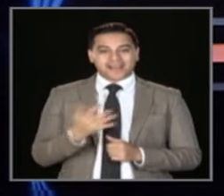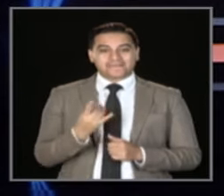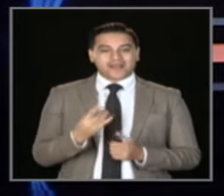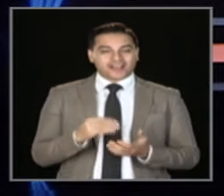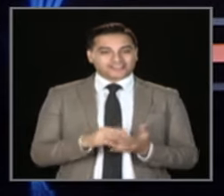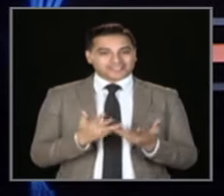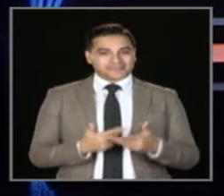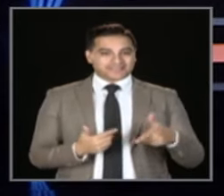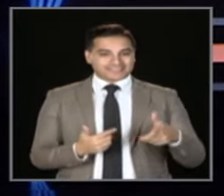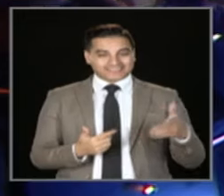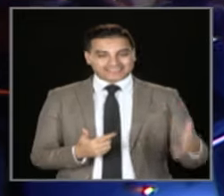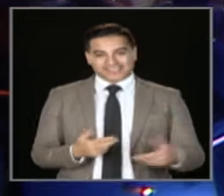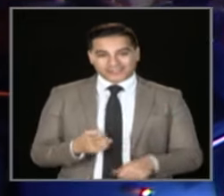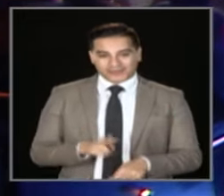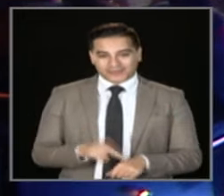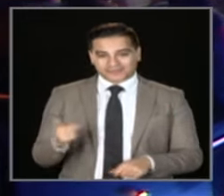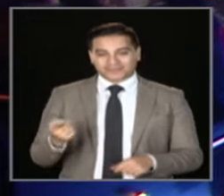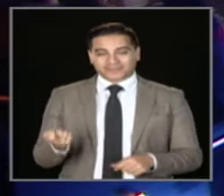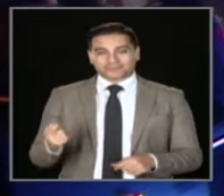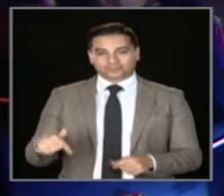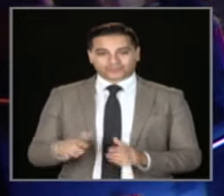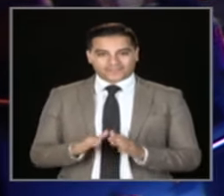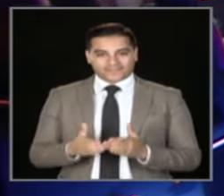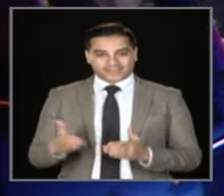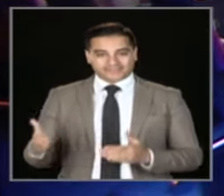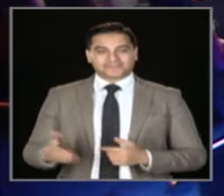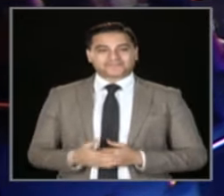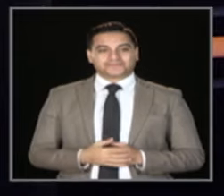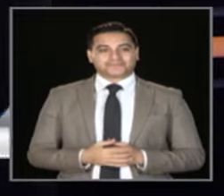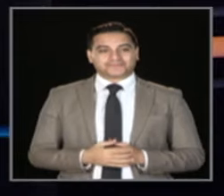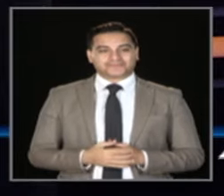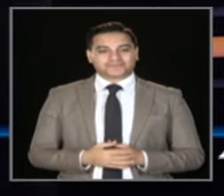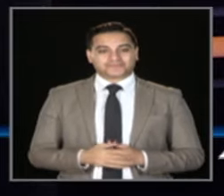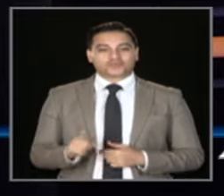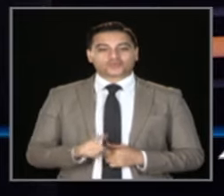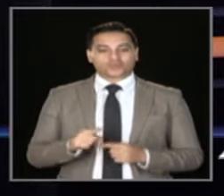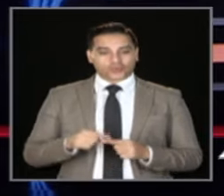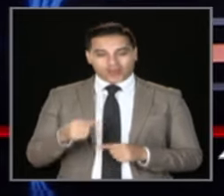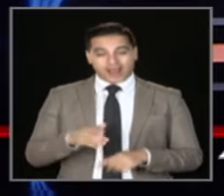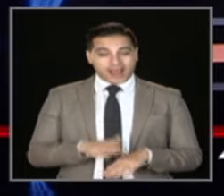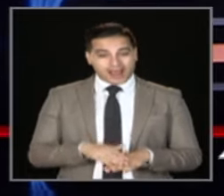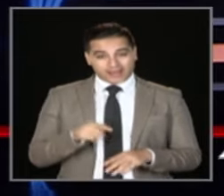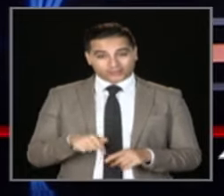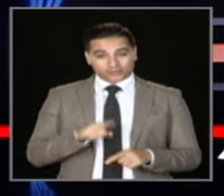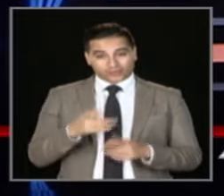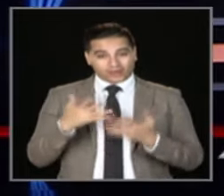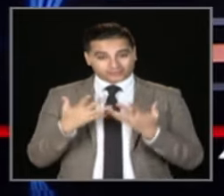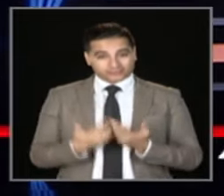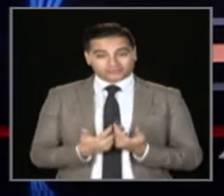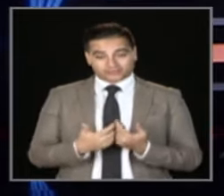60 ازيس 65 خان الخليلي سؤال اللي جاي سؤال قدرات